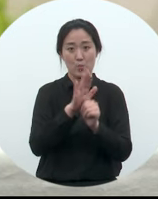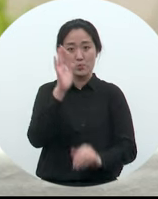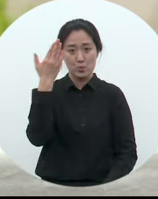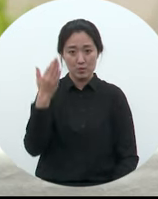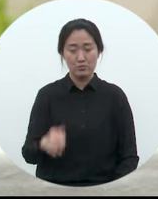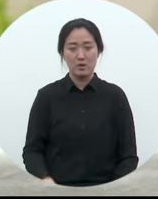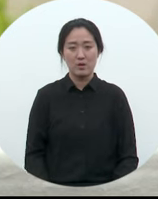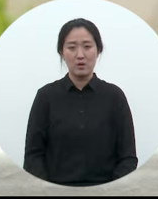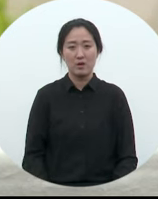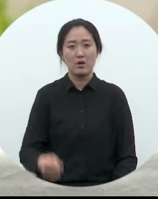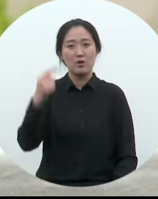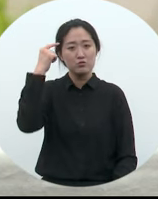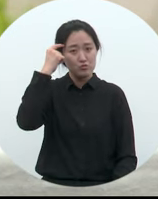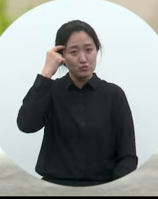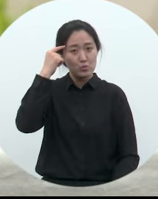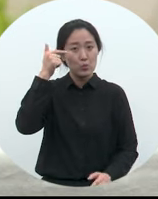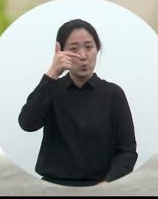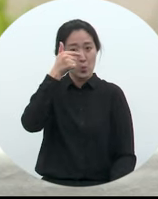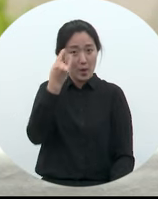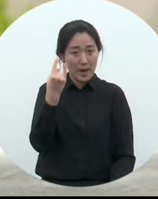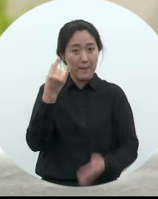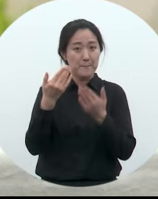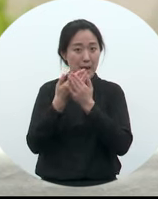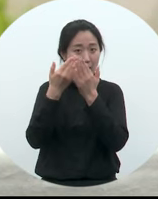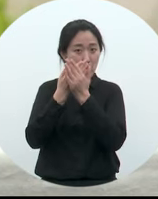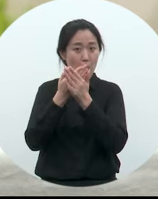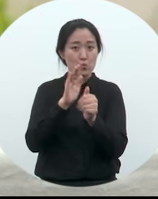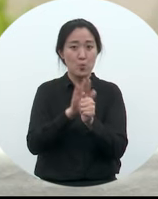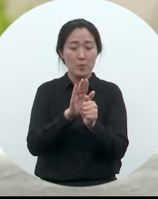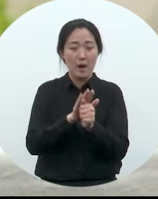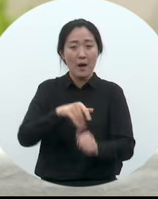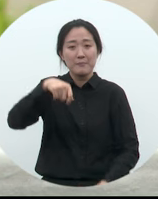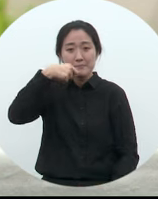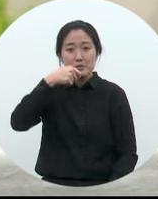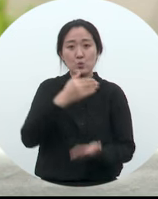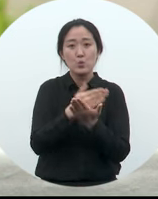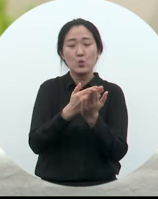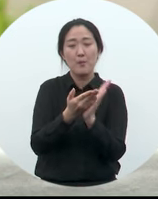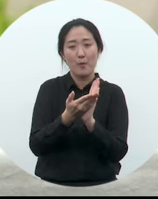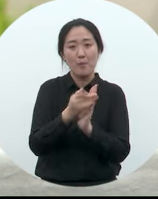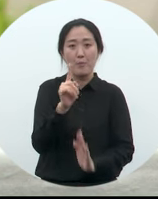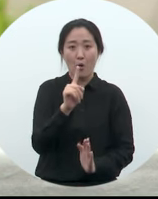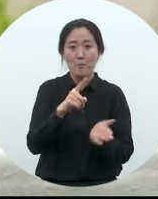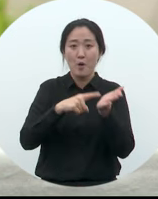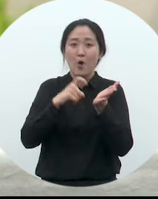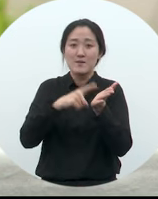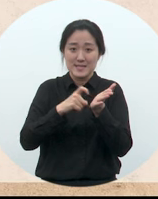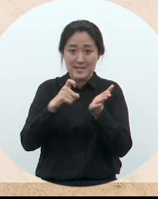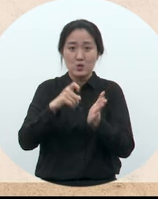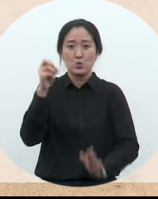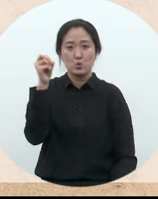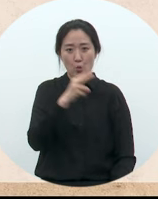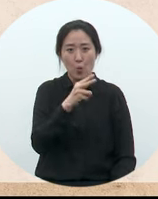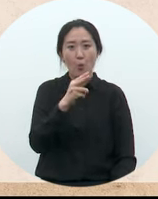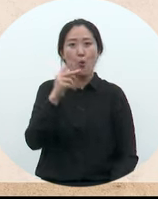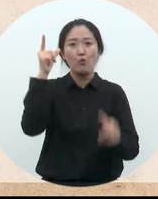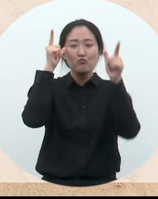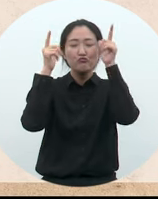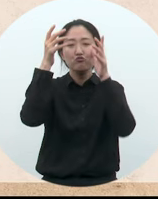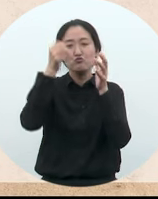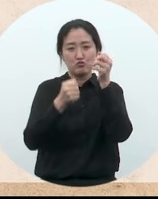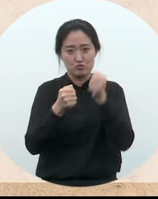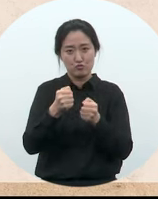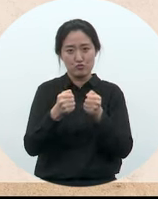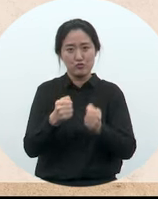여러분들, 성장에도 도움이 되고, 그리고 두뇌 발육에도 도움이 되는 대표적인 음식은 멸치하고 우유를 꼽을